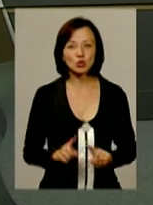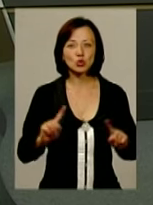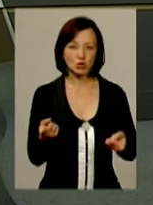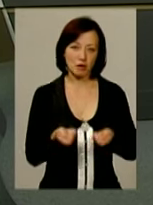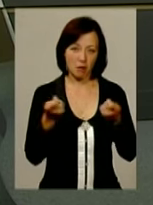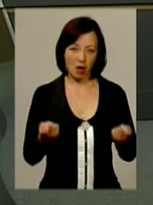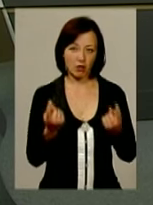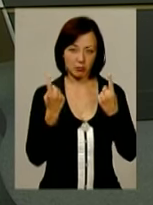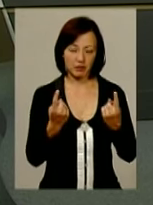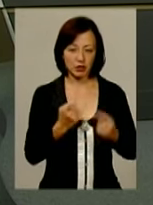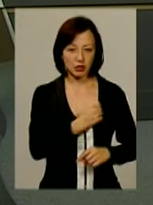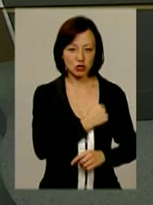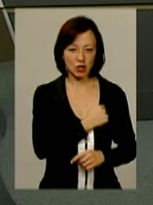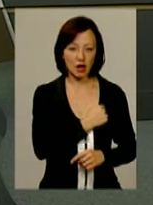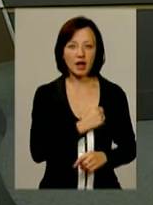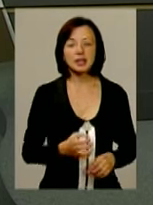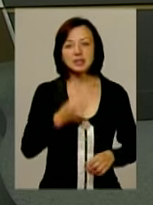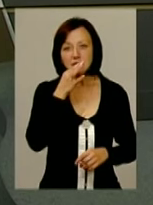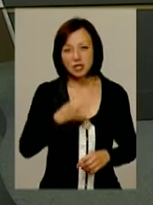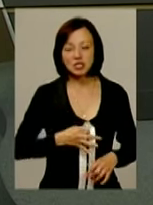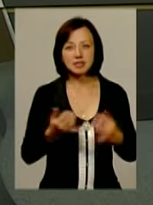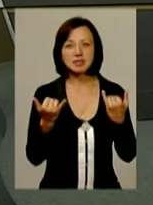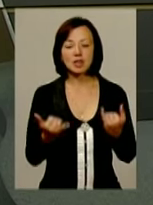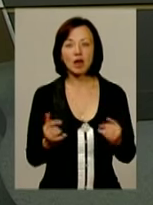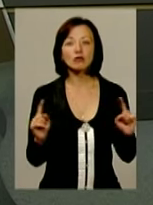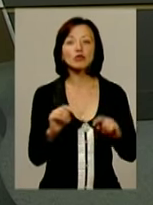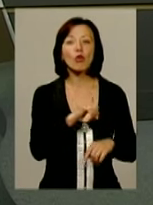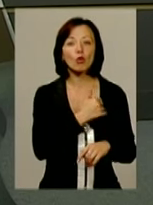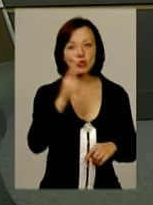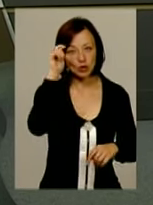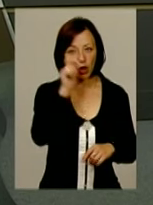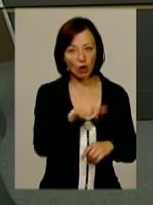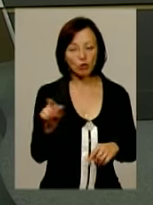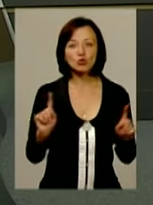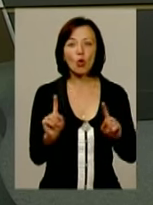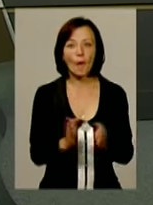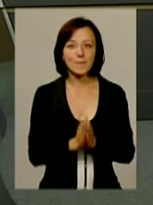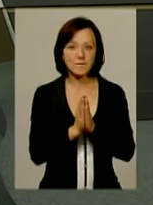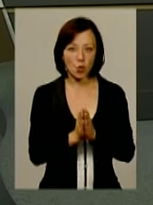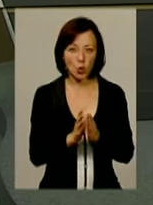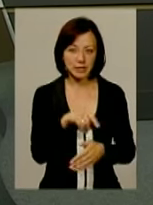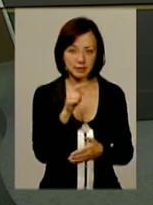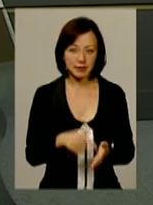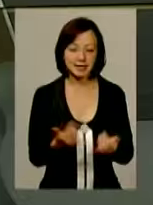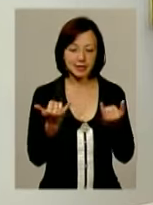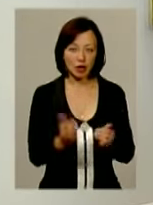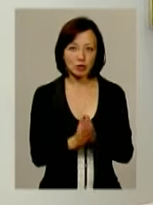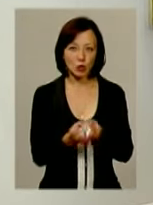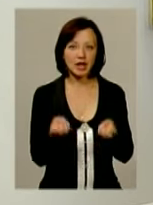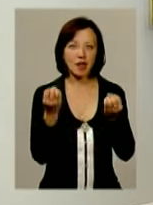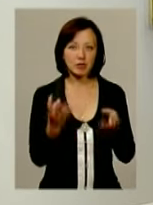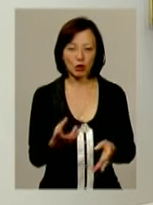жаль. Скажіть зараз, чого хочуть хлопці? Чого вони просять від волонтерів? Зараз просять елементарного,